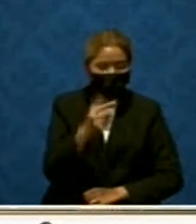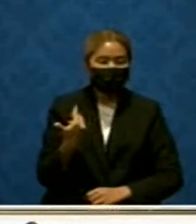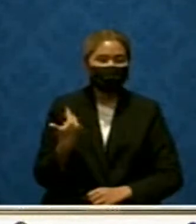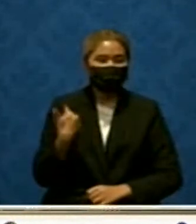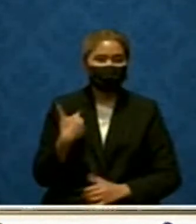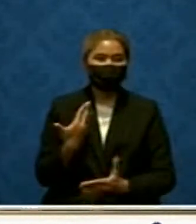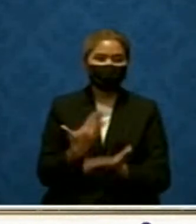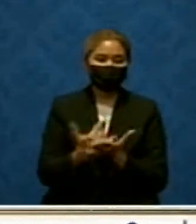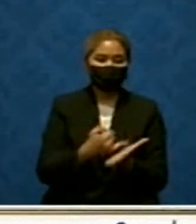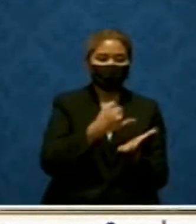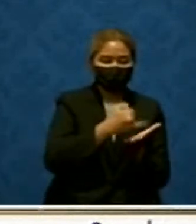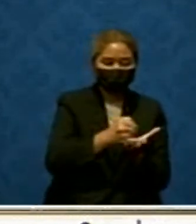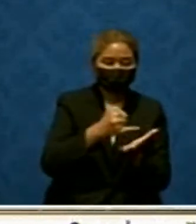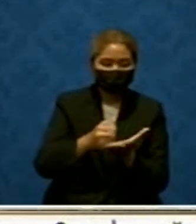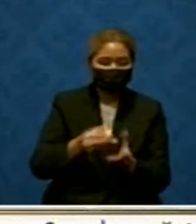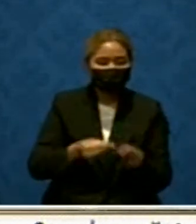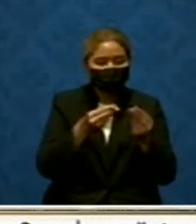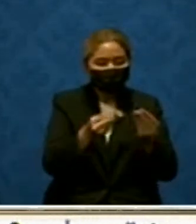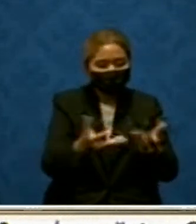แจกเก่ง